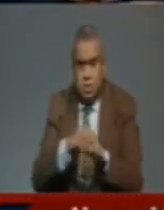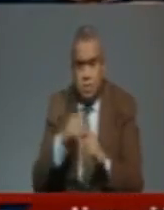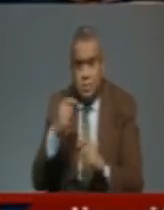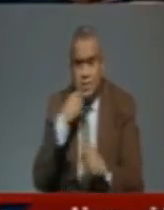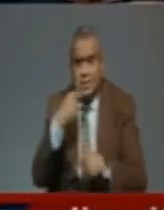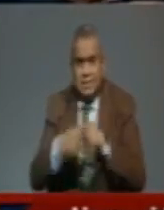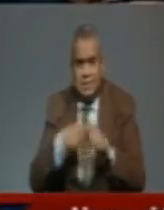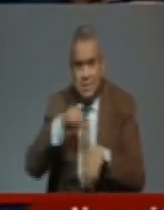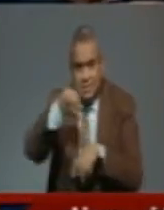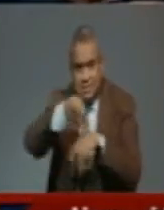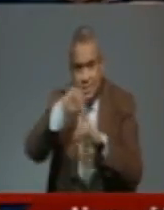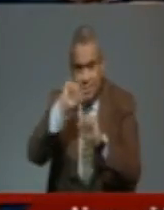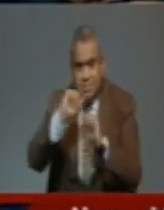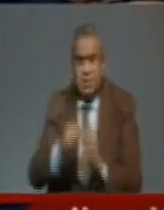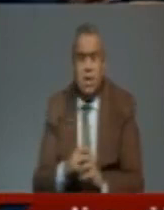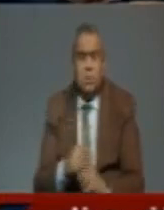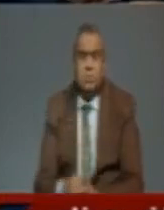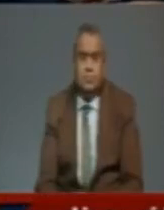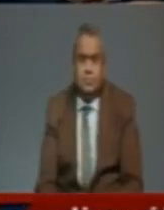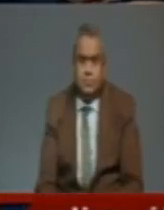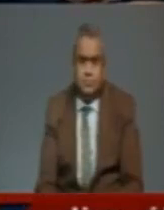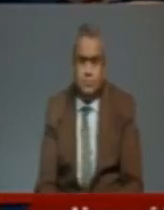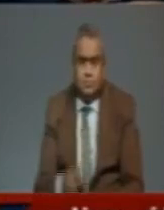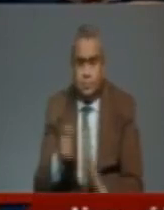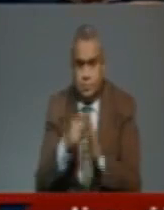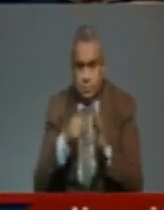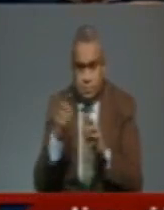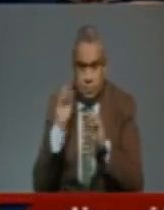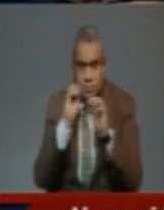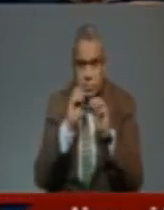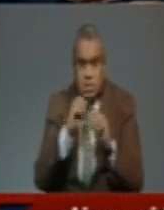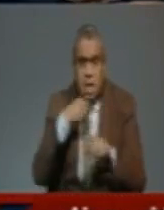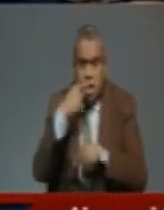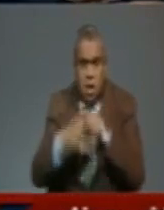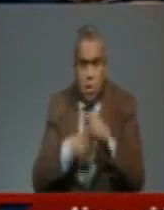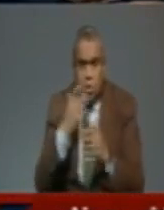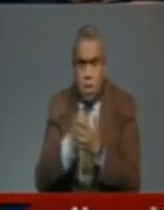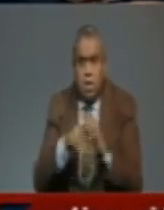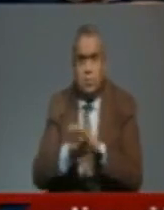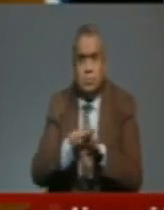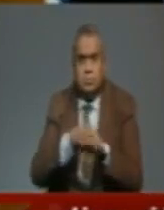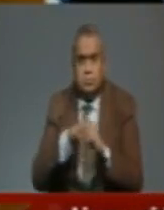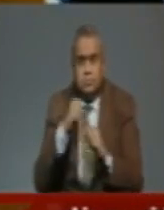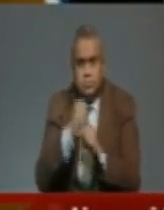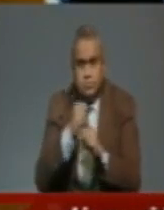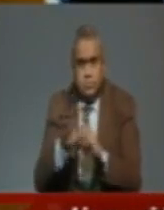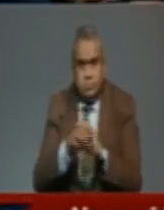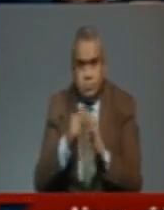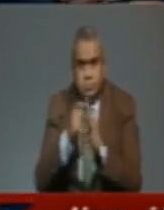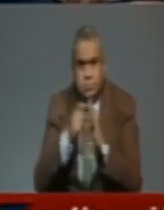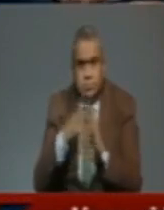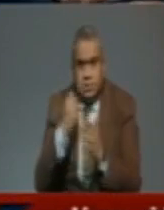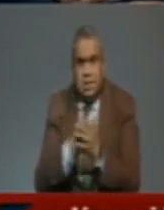ديت يعني. طيب وعشان كده بقول ايه، هتلاقوني دايما بحب اعمل انا، مش كده اكمل؟ تمام. احب اقول ايه، لا انا